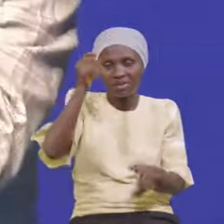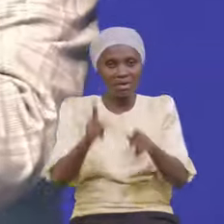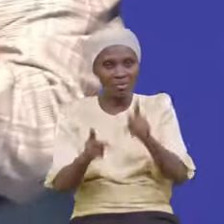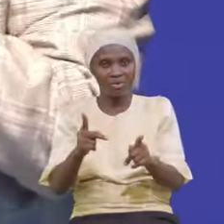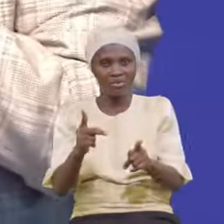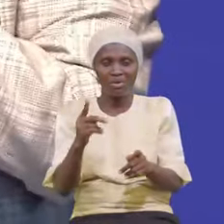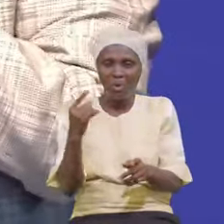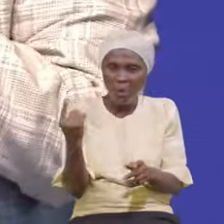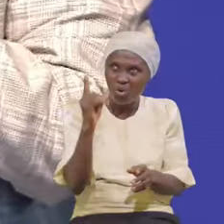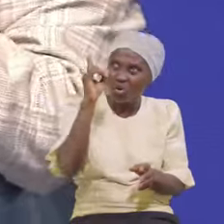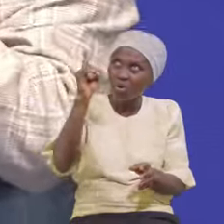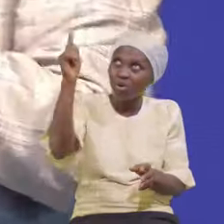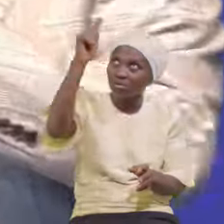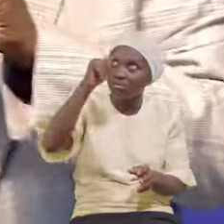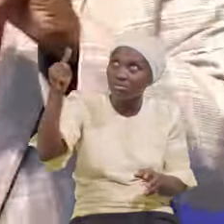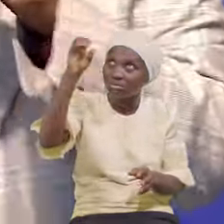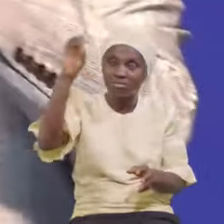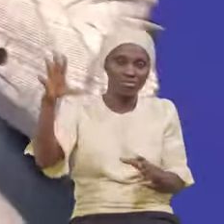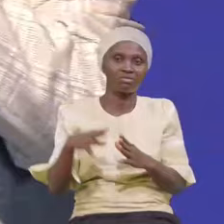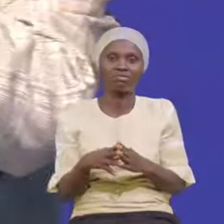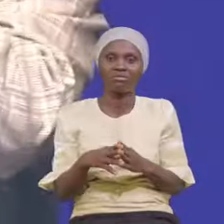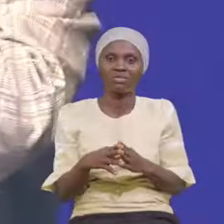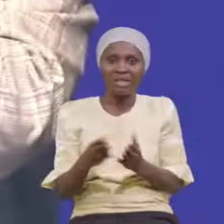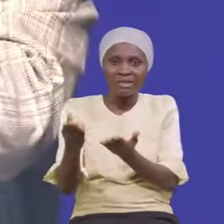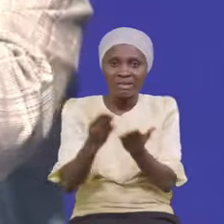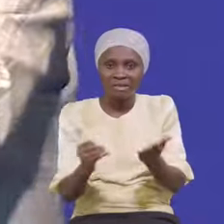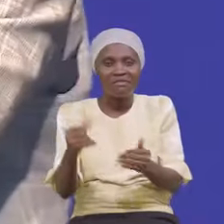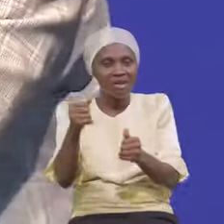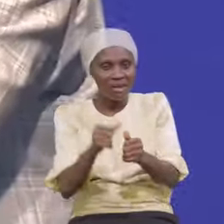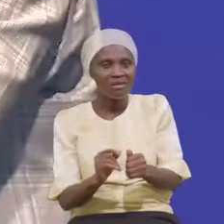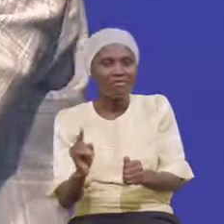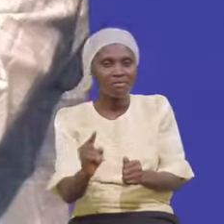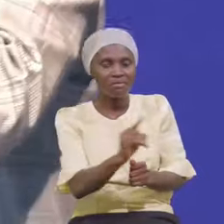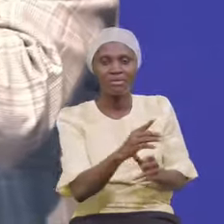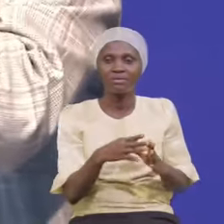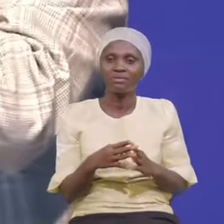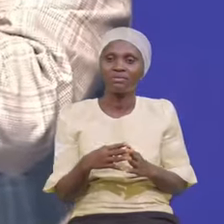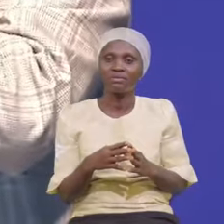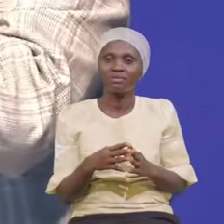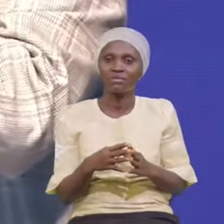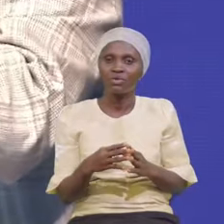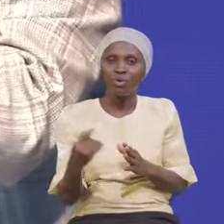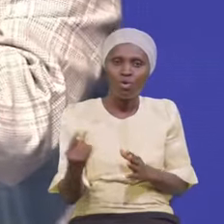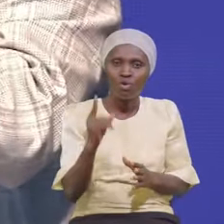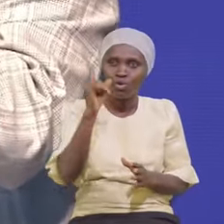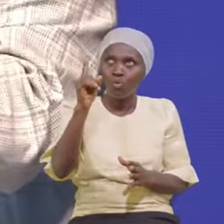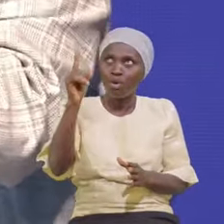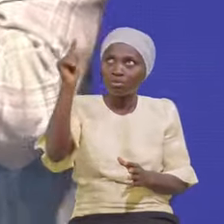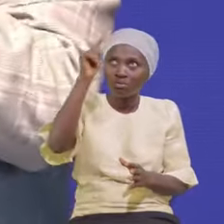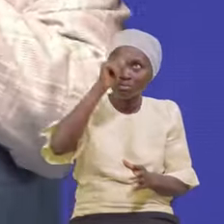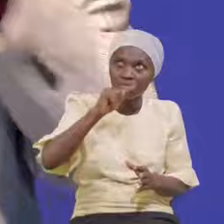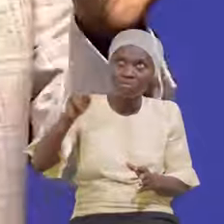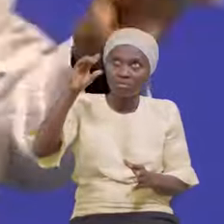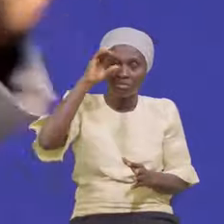one sun. ఒకే ఒక సూర్యుడు. Serving everybody. ప్రతి వారికి సేవలు అందిస్తాడు. There's only one moon. ఒకే